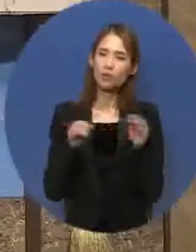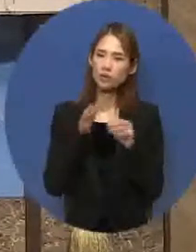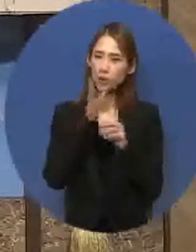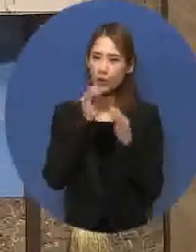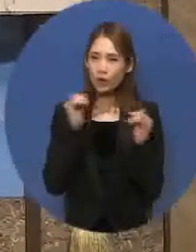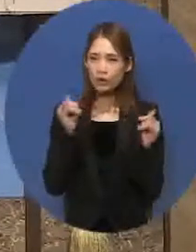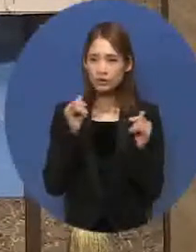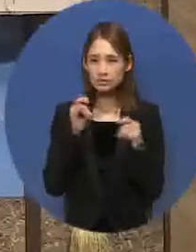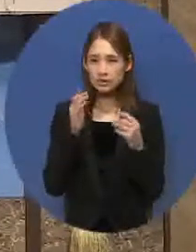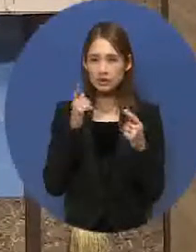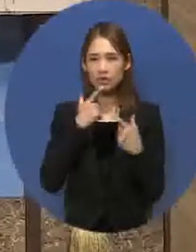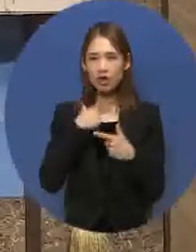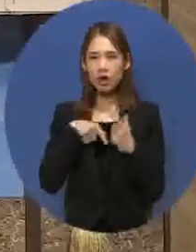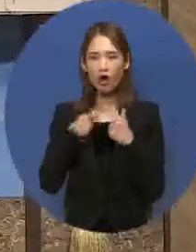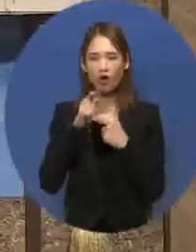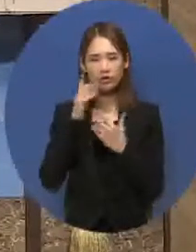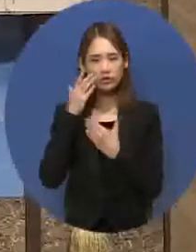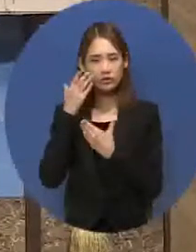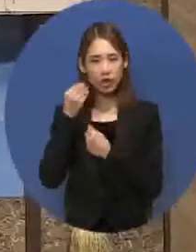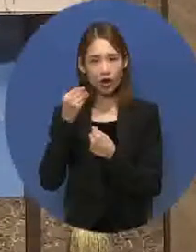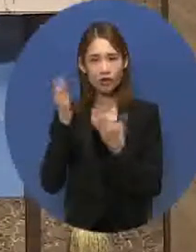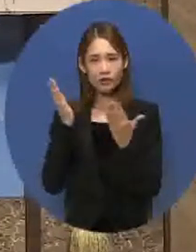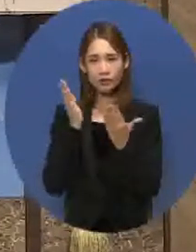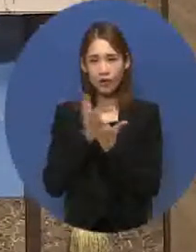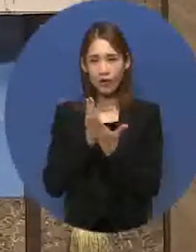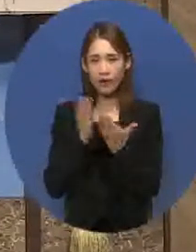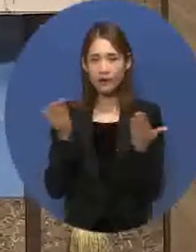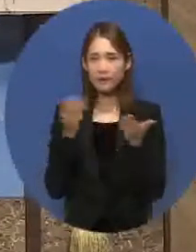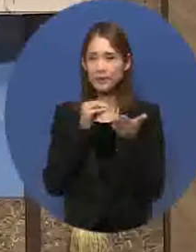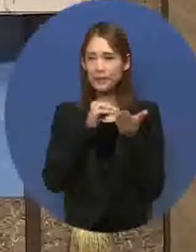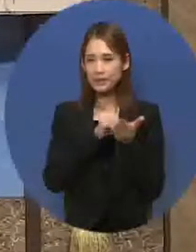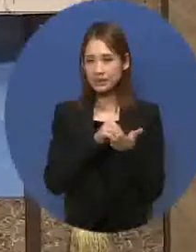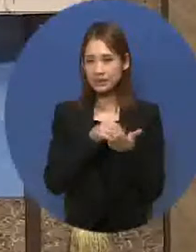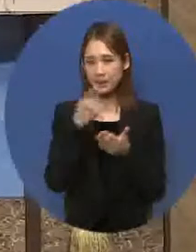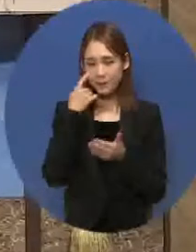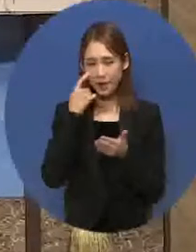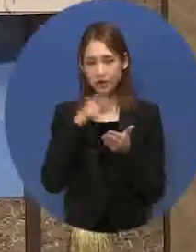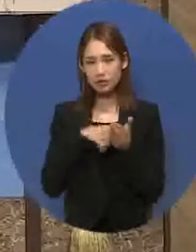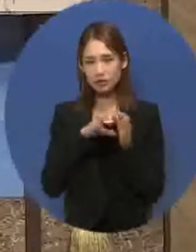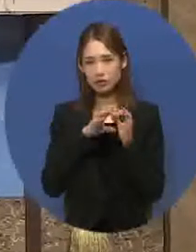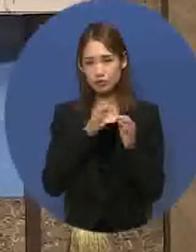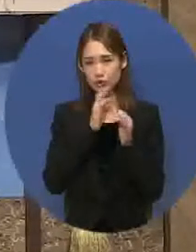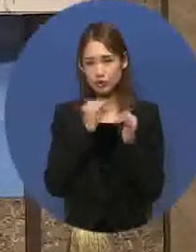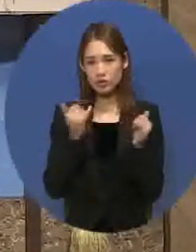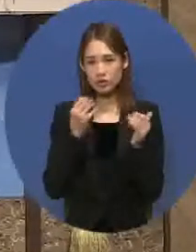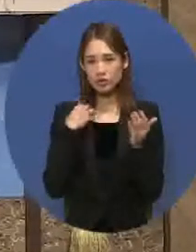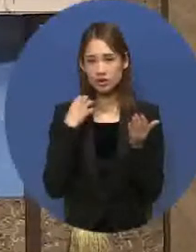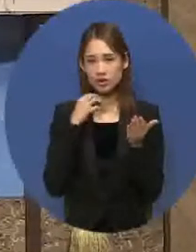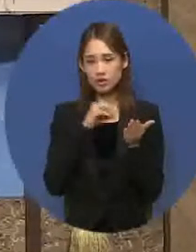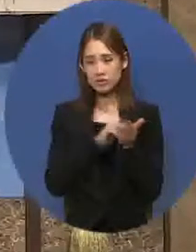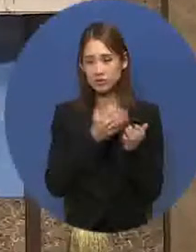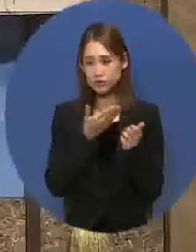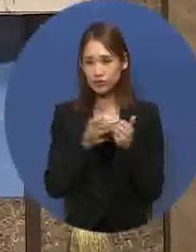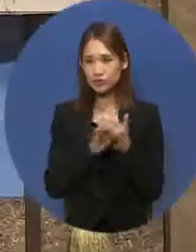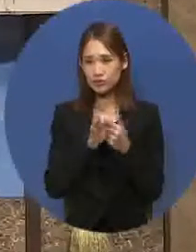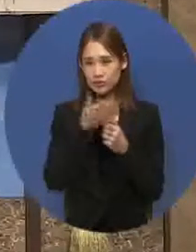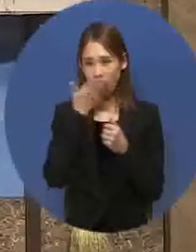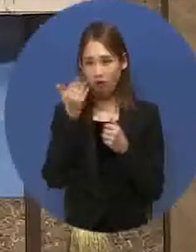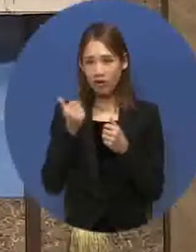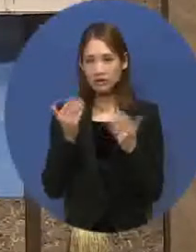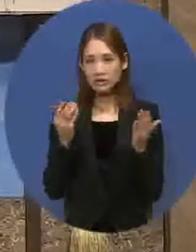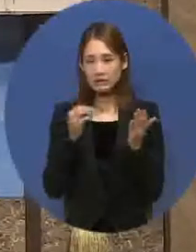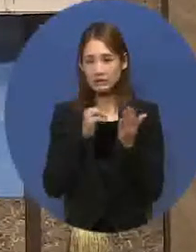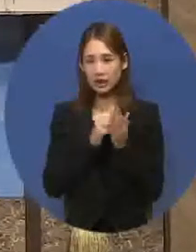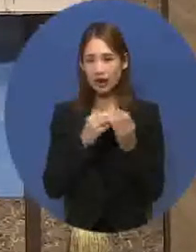오히려 적합한 그런 일자리를 많이 발굴해가지고 네. 노인 일자리를 주면은 청년 일자리하고 충돌이